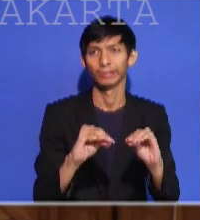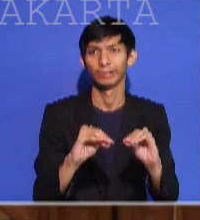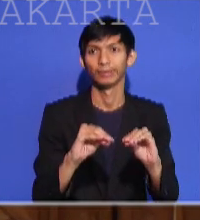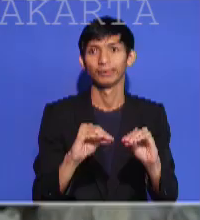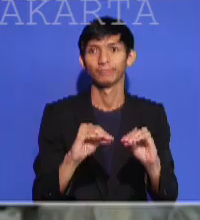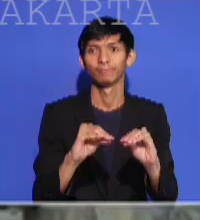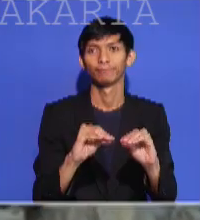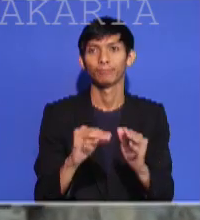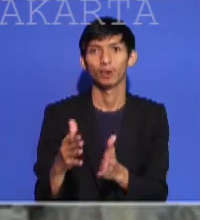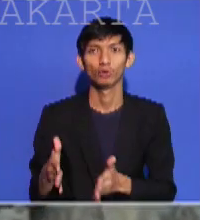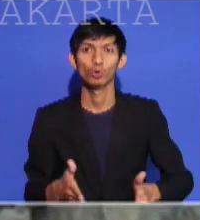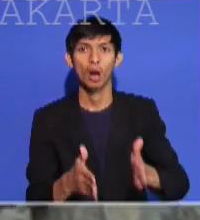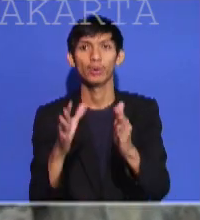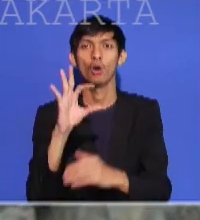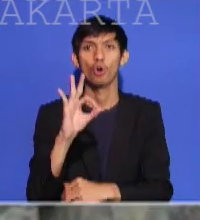Oyo.